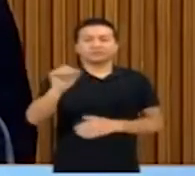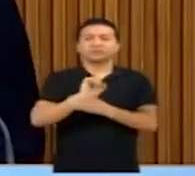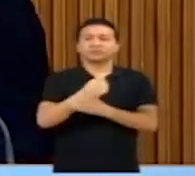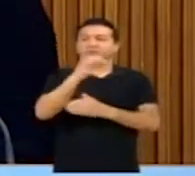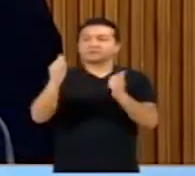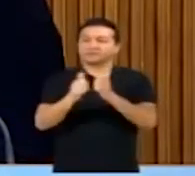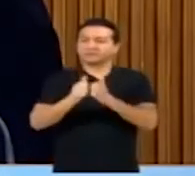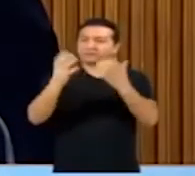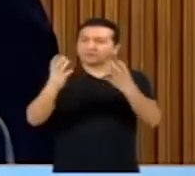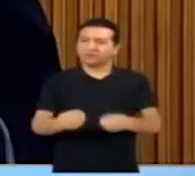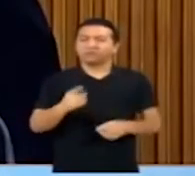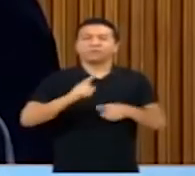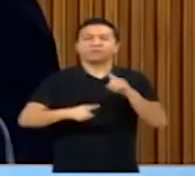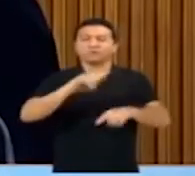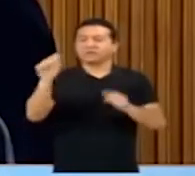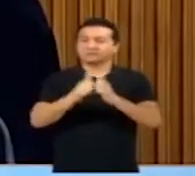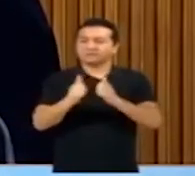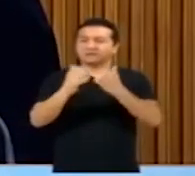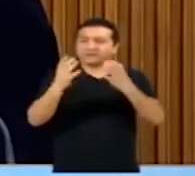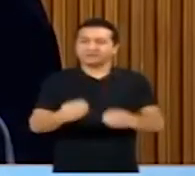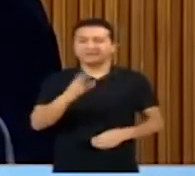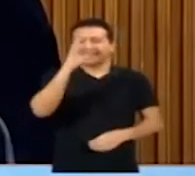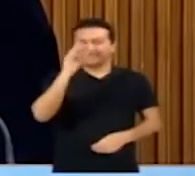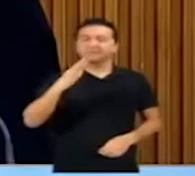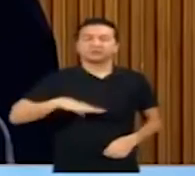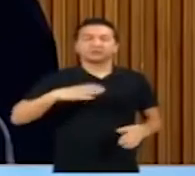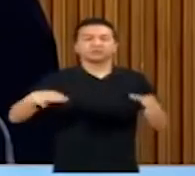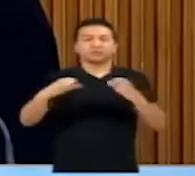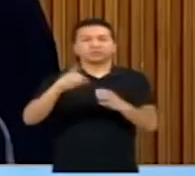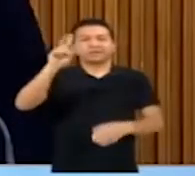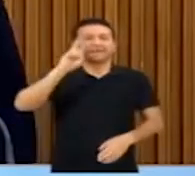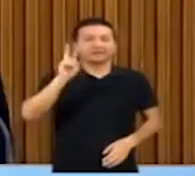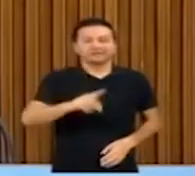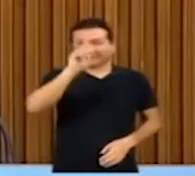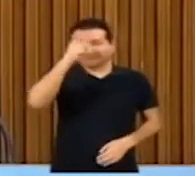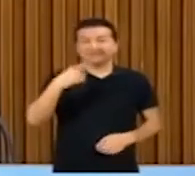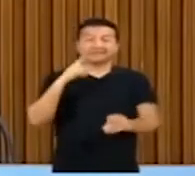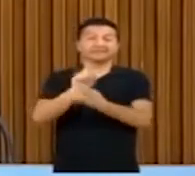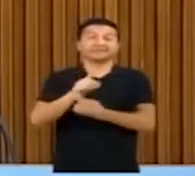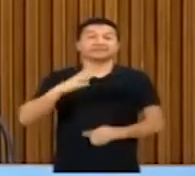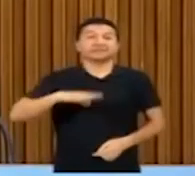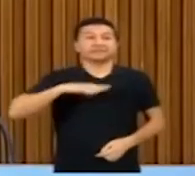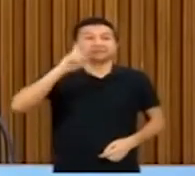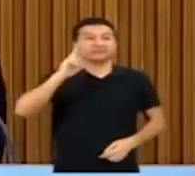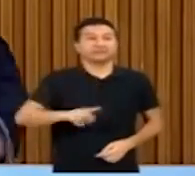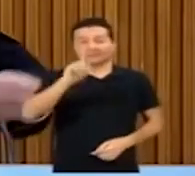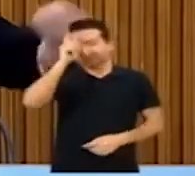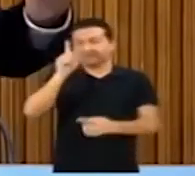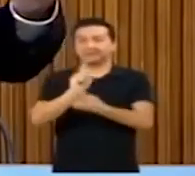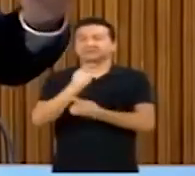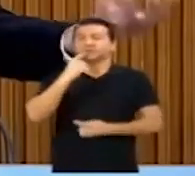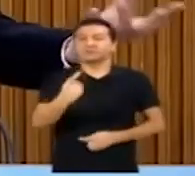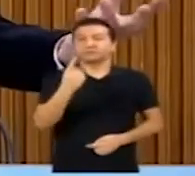uzmanlarını yanına al, politikacılarını yanına al. Kimi alırsan al. Vallahi tek başıma çıkacağım. Billahi tek başıma